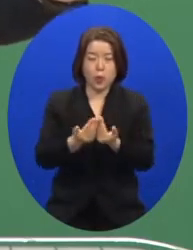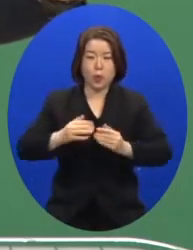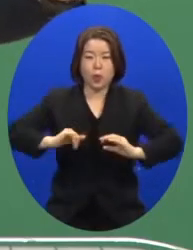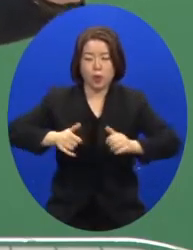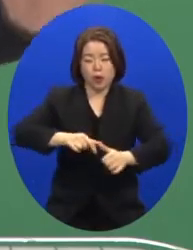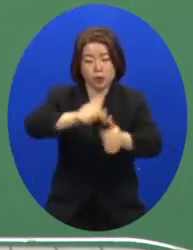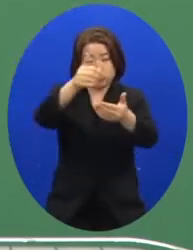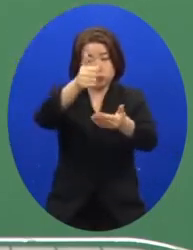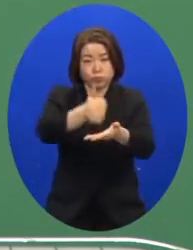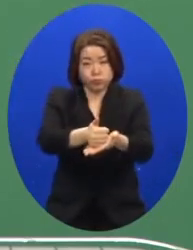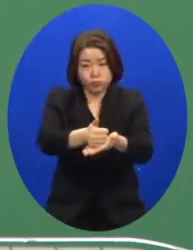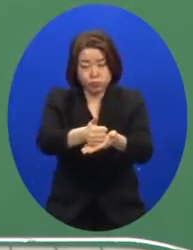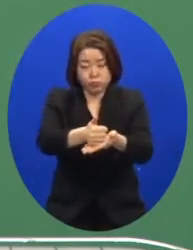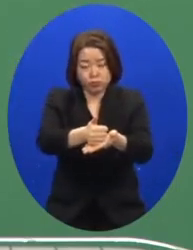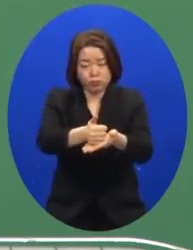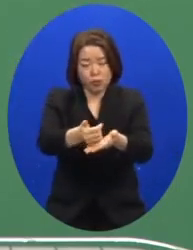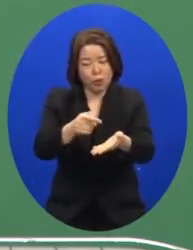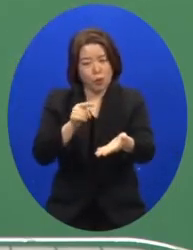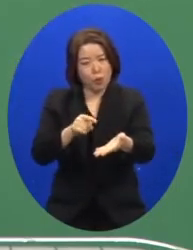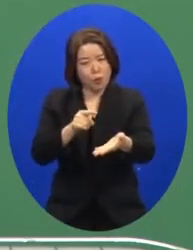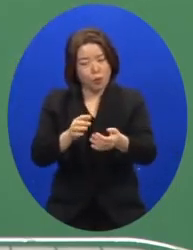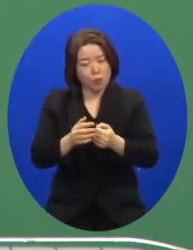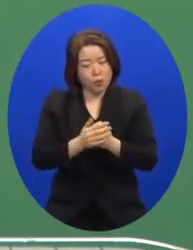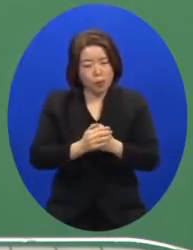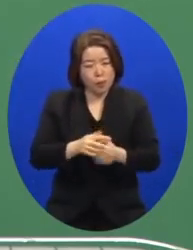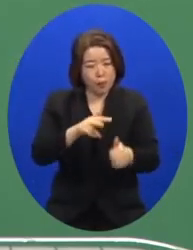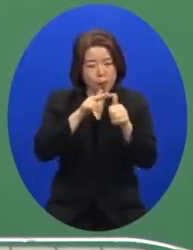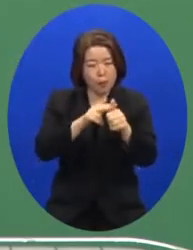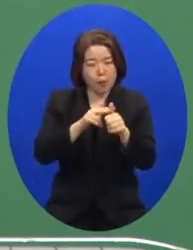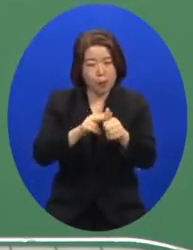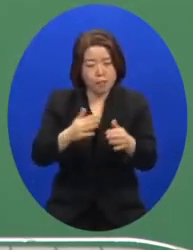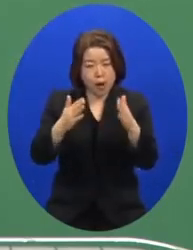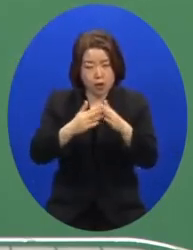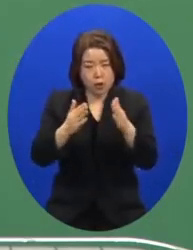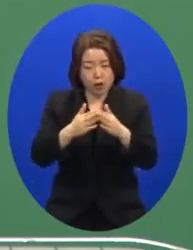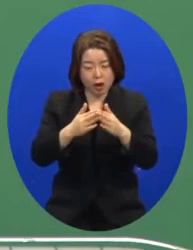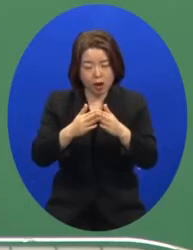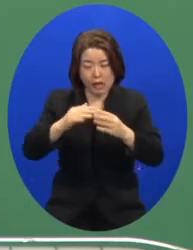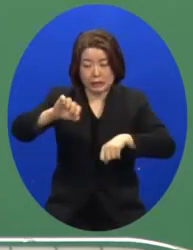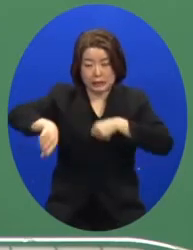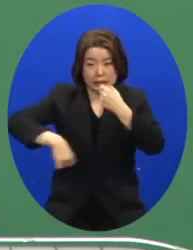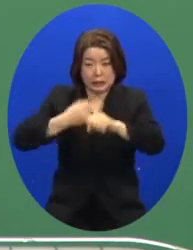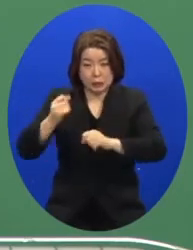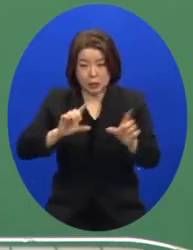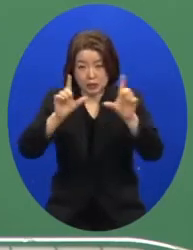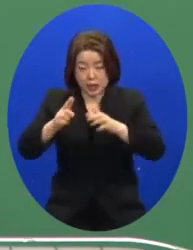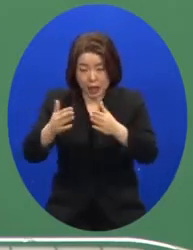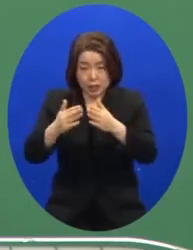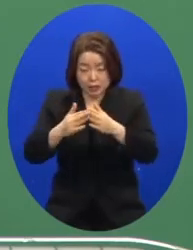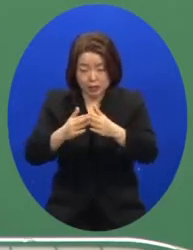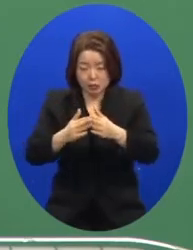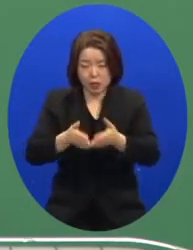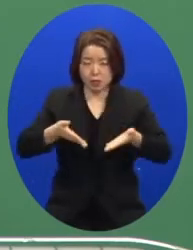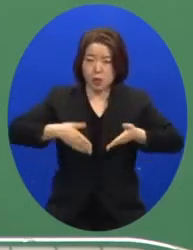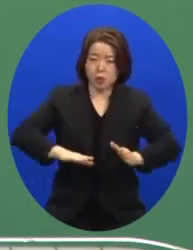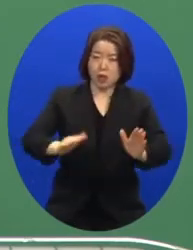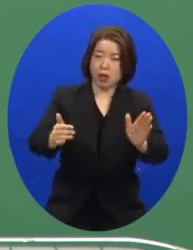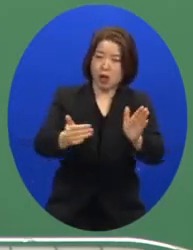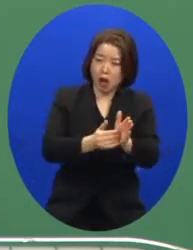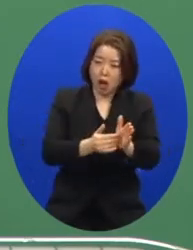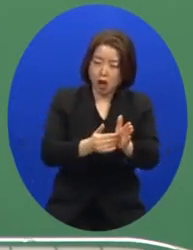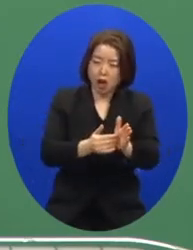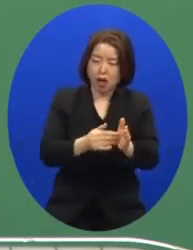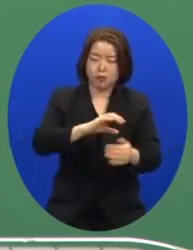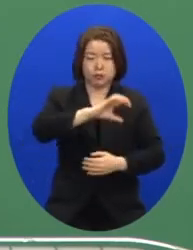이신 분이 마굿간에 짐승이 먹고 자는 그 마구간 에 나셨다는 것이 바로 성탄절